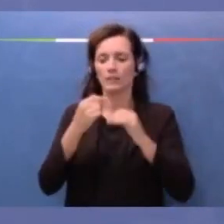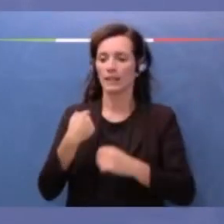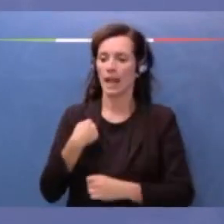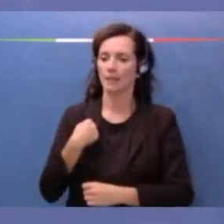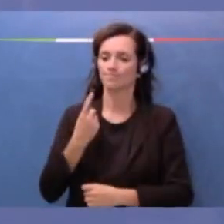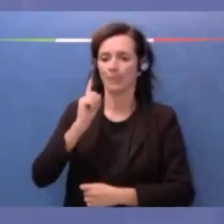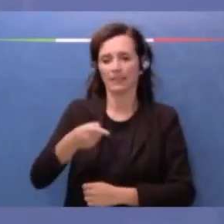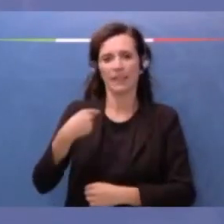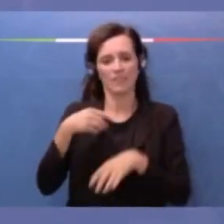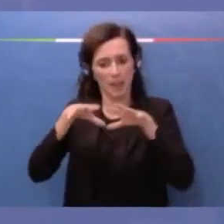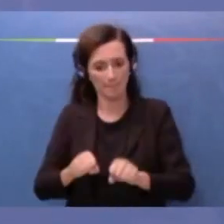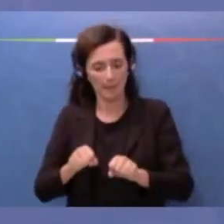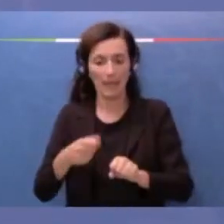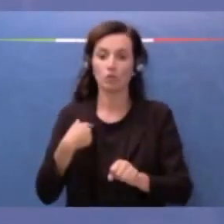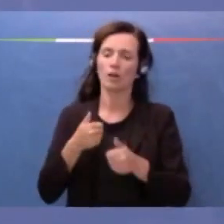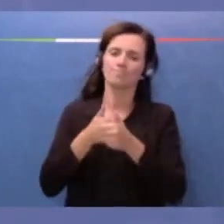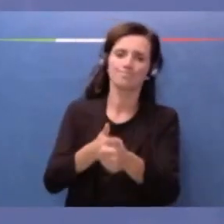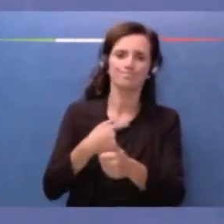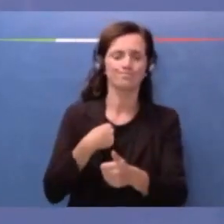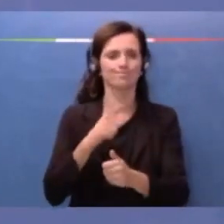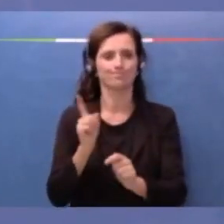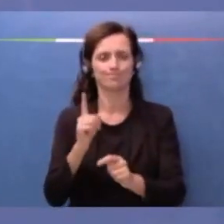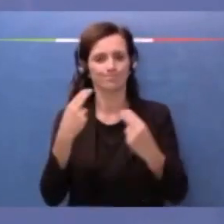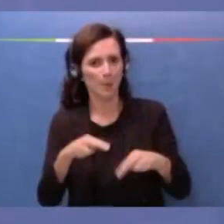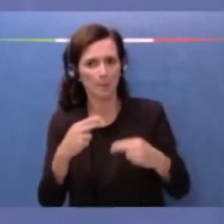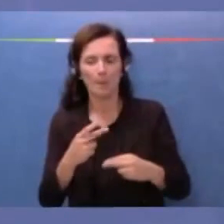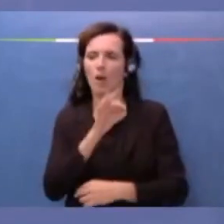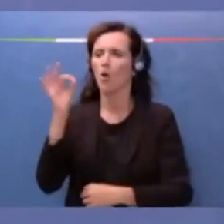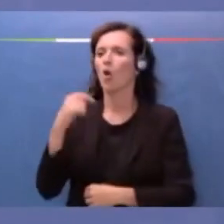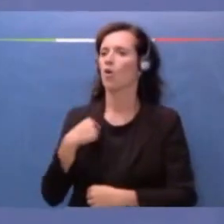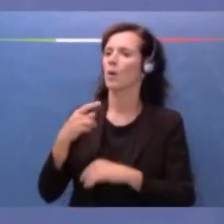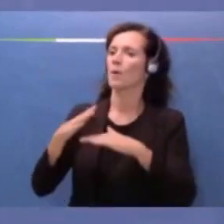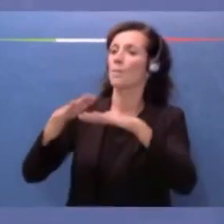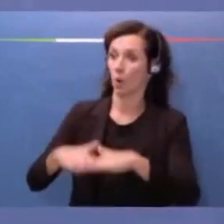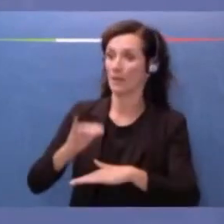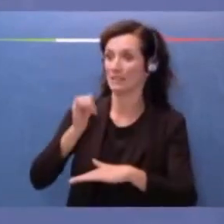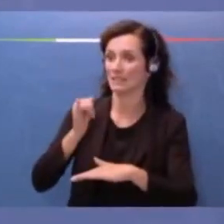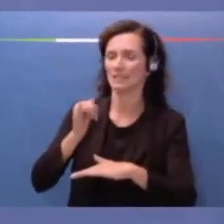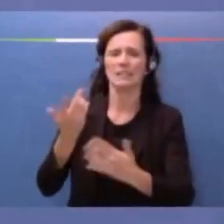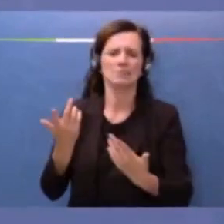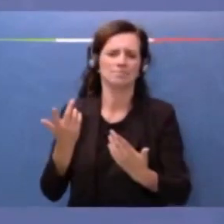diventa difficile mantenere, oppure si fanno promesse, è una scatola, come dico,